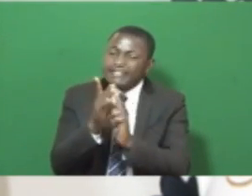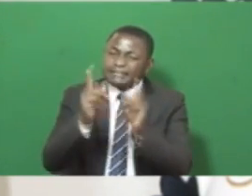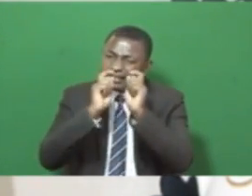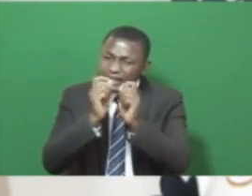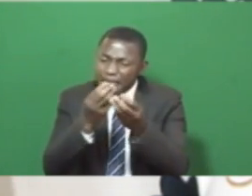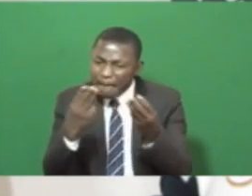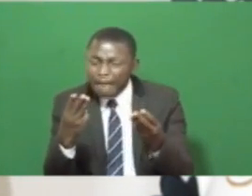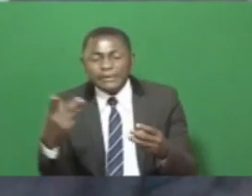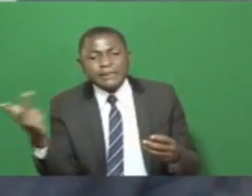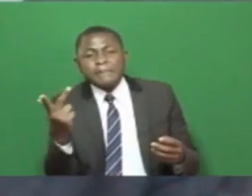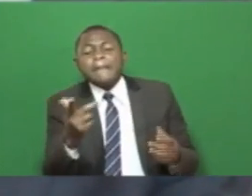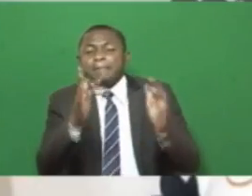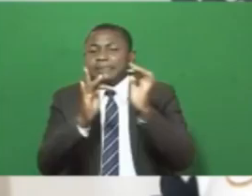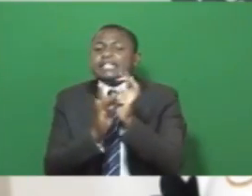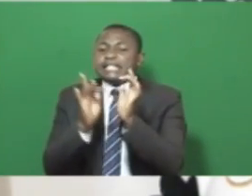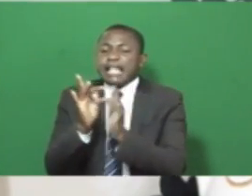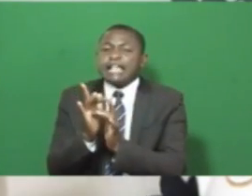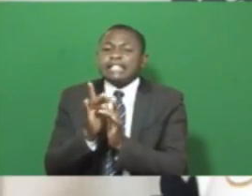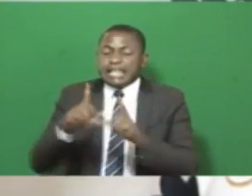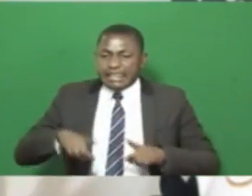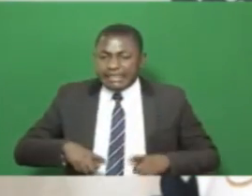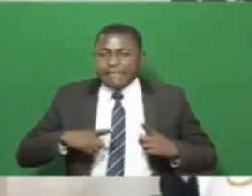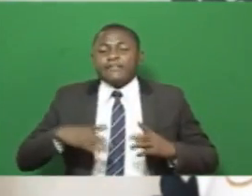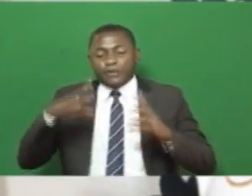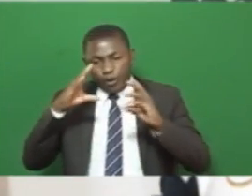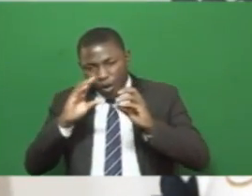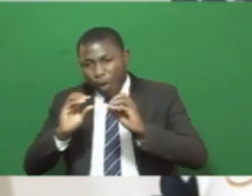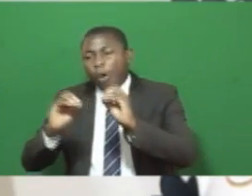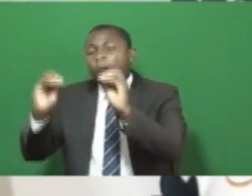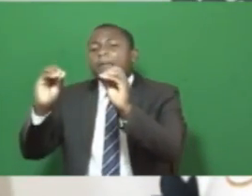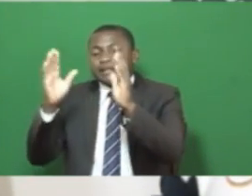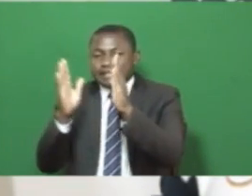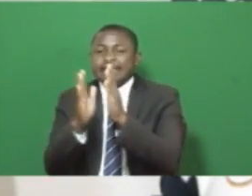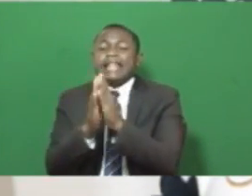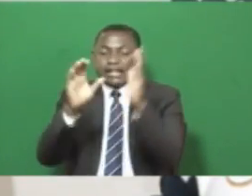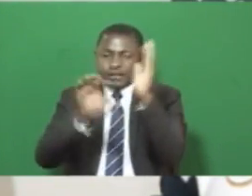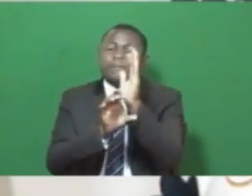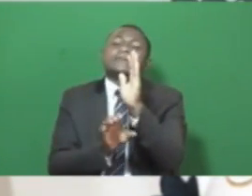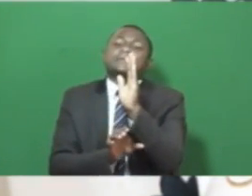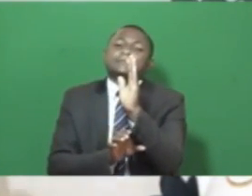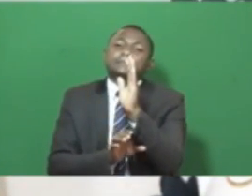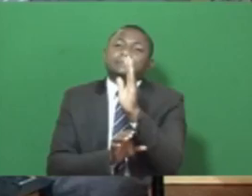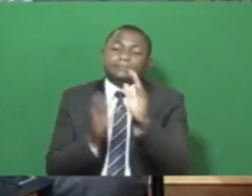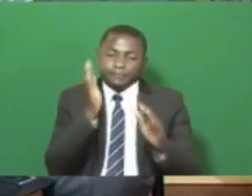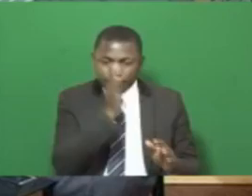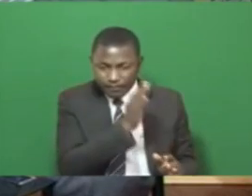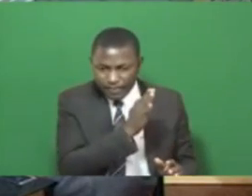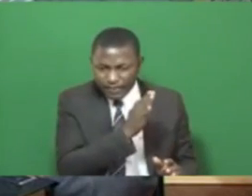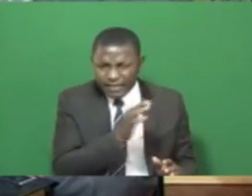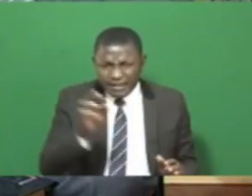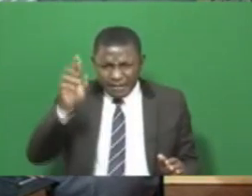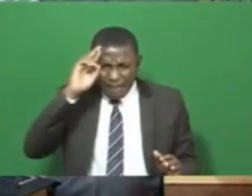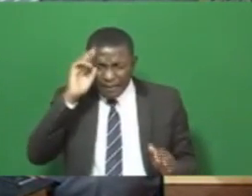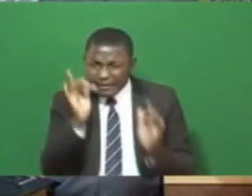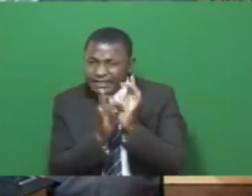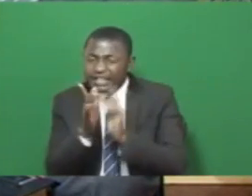afutaka akabva airarama. Yes. Kuitira kuti munhu pasare pasina kana doubt yekuti mirayiro iyi inochengetwa zvinofambiswa sei.